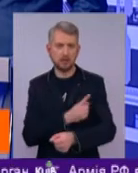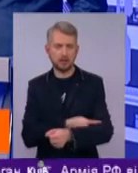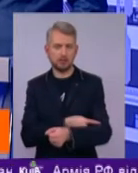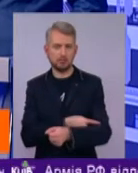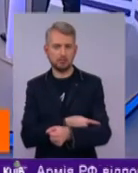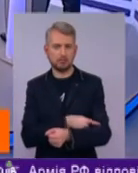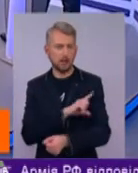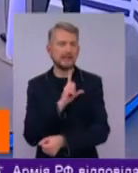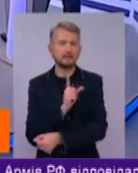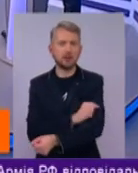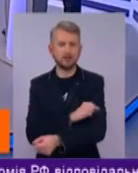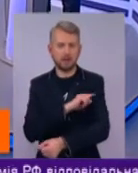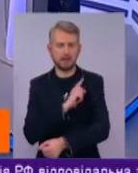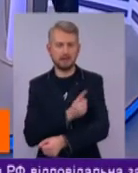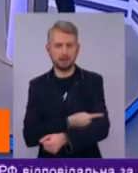А